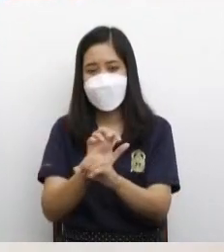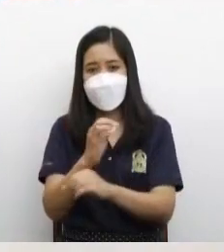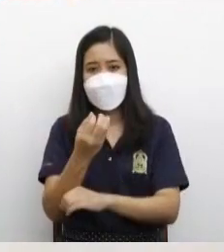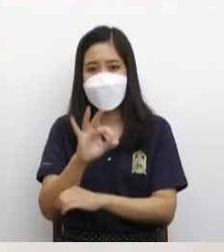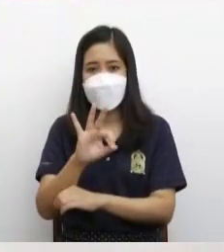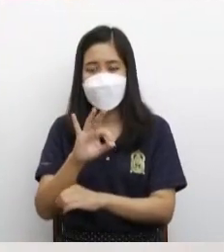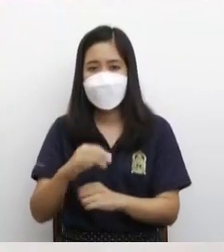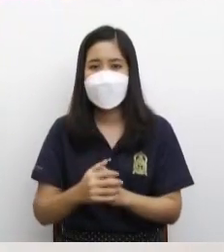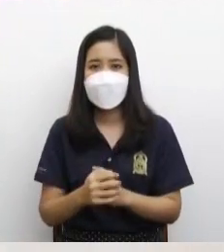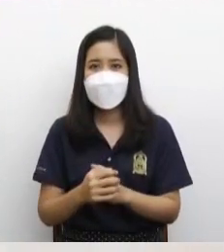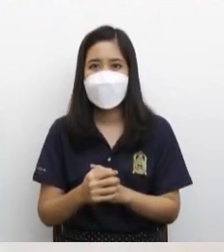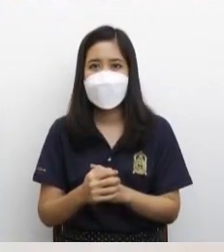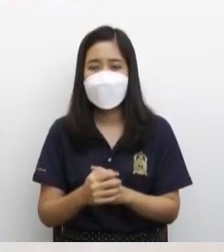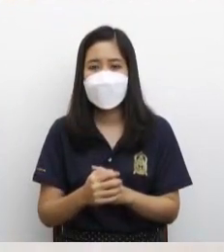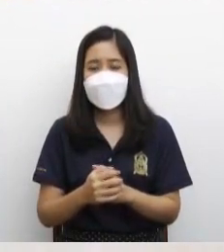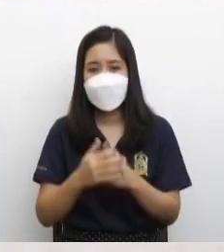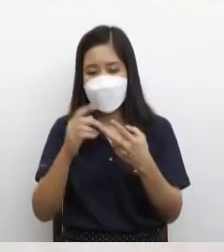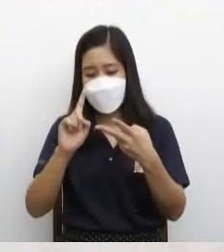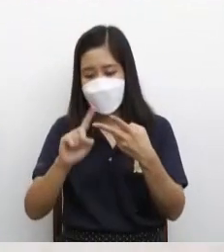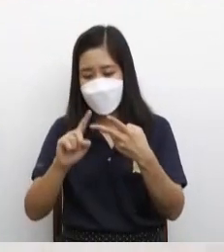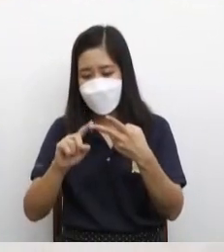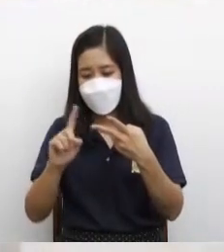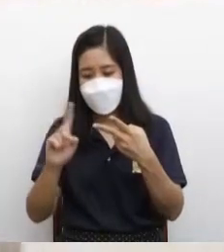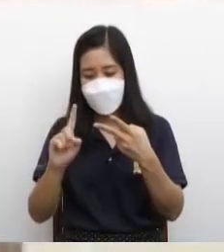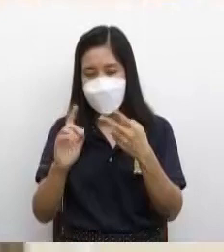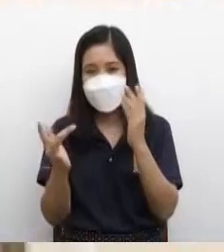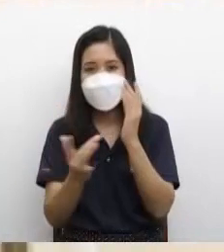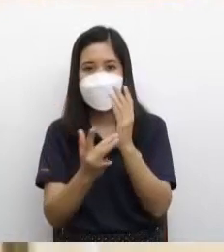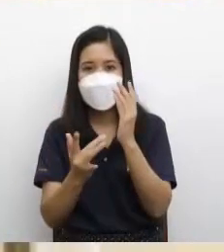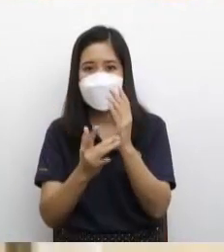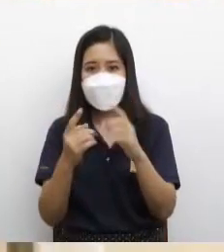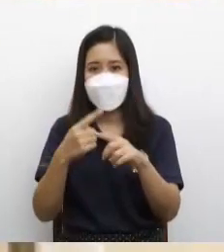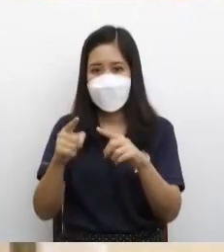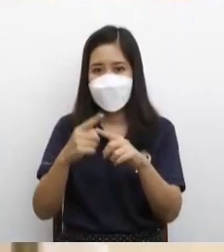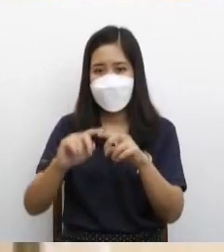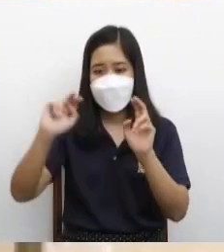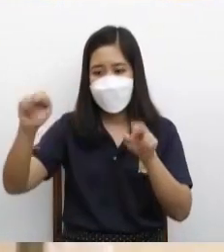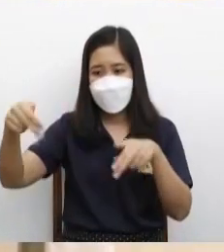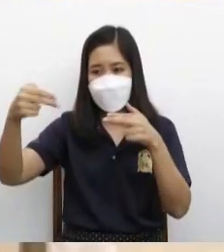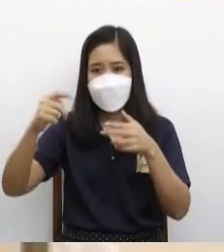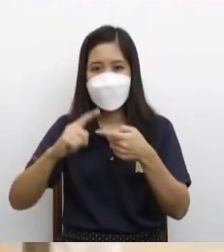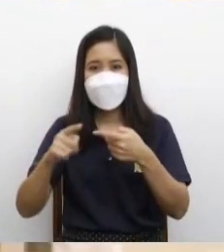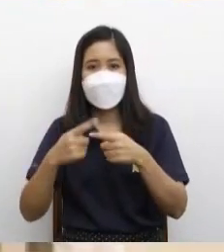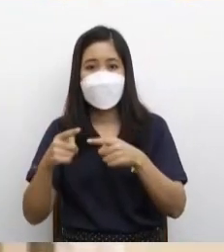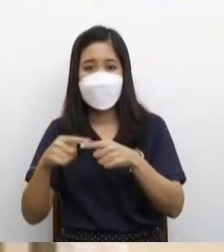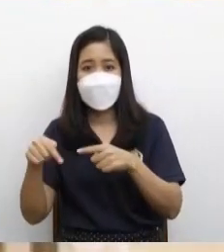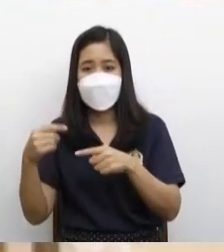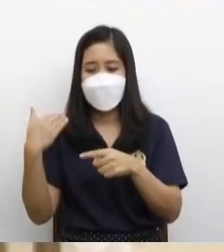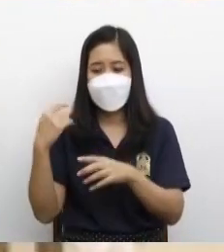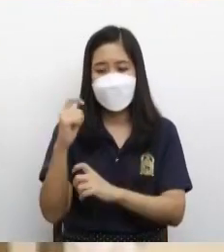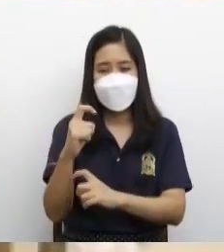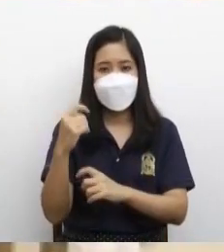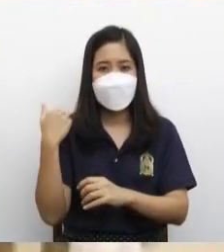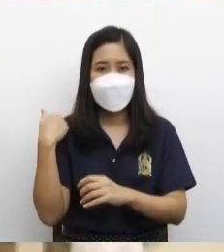กับภัยที่เกิดจากอาทิเคโนโลยีก็คือภัยจากโซเชียนออนไลน์ต่างๆทั้งหลายที่เกิดขึ้นอยู่ใน